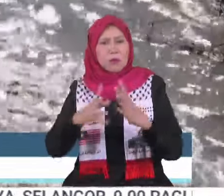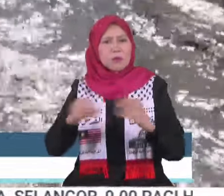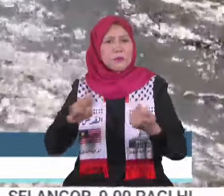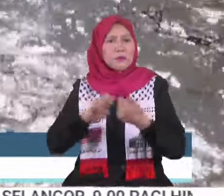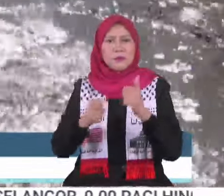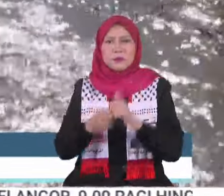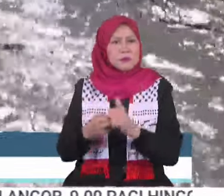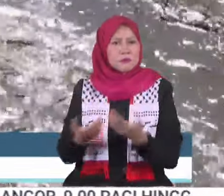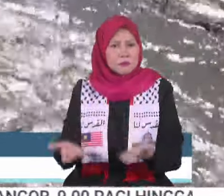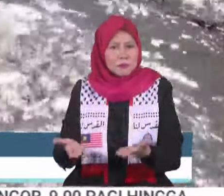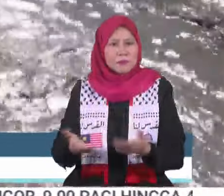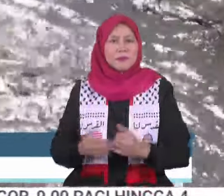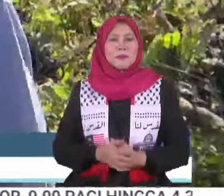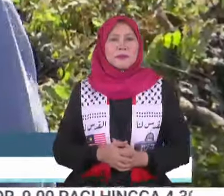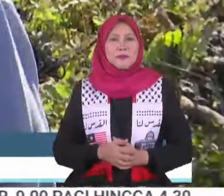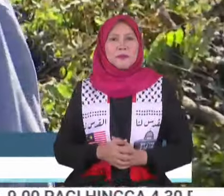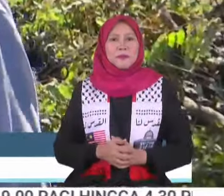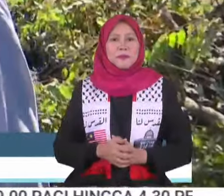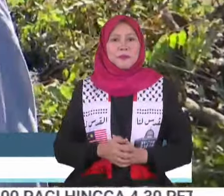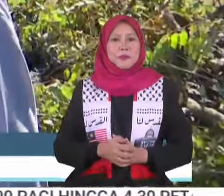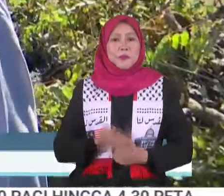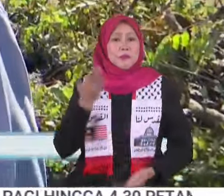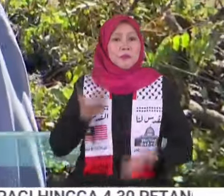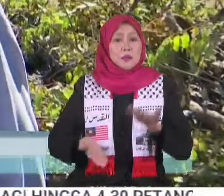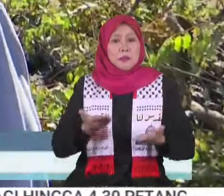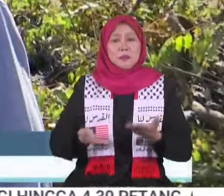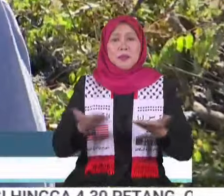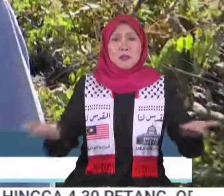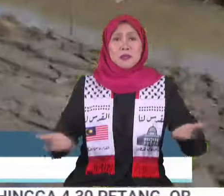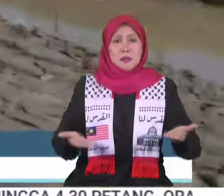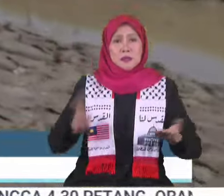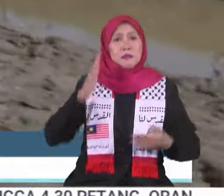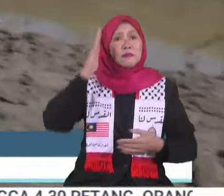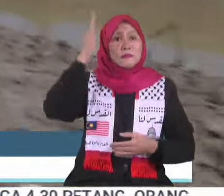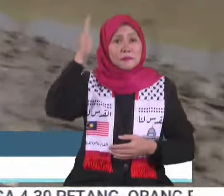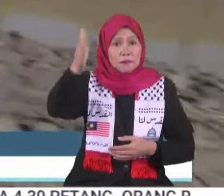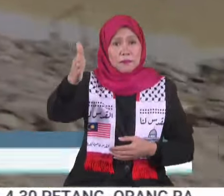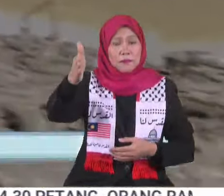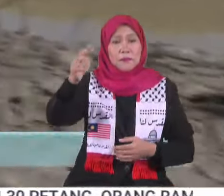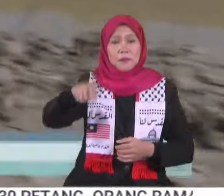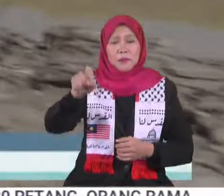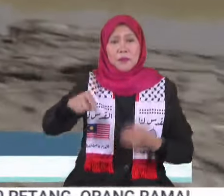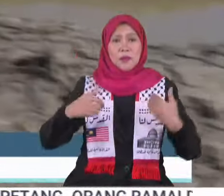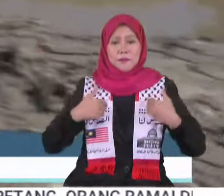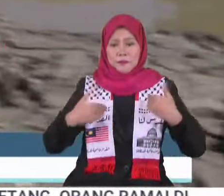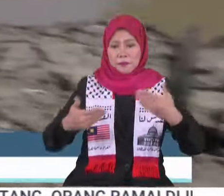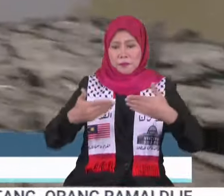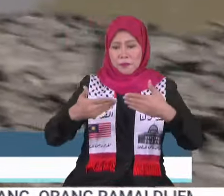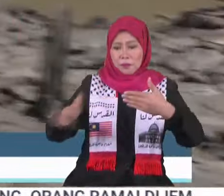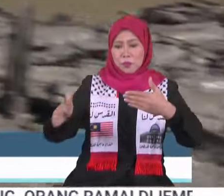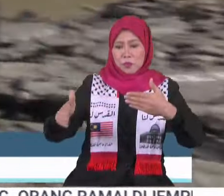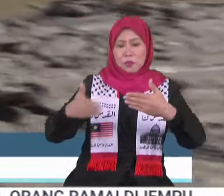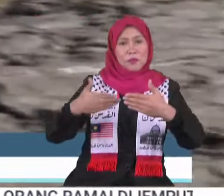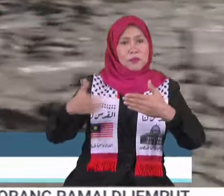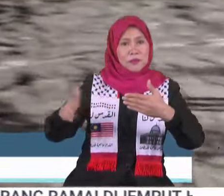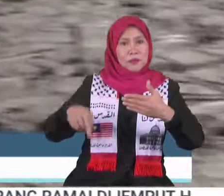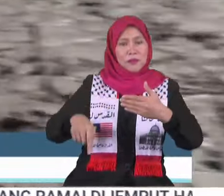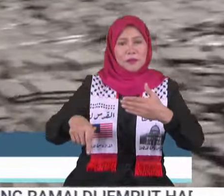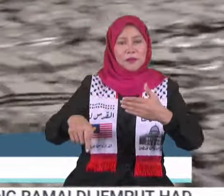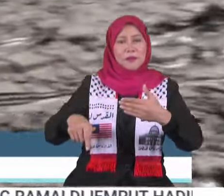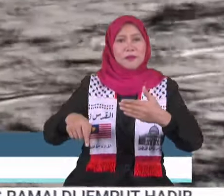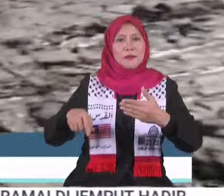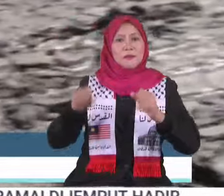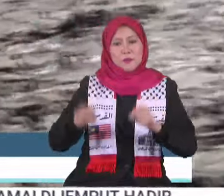penyelesaian terbaik. Dari segi kawalan, mungkin di sini masa-masa yang akan datang perlu ada pintu untuk memastikan